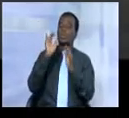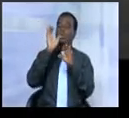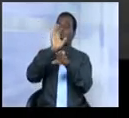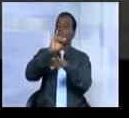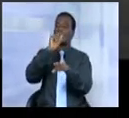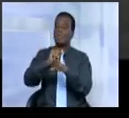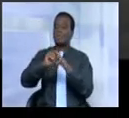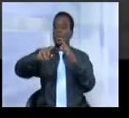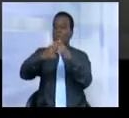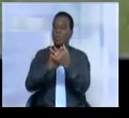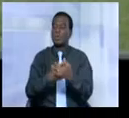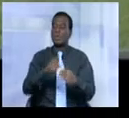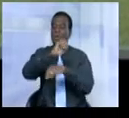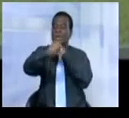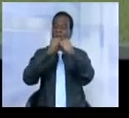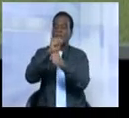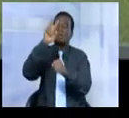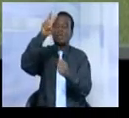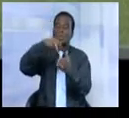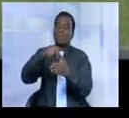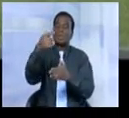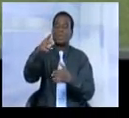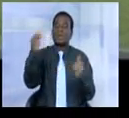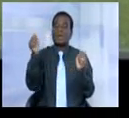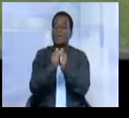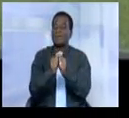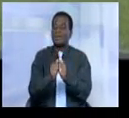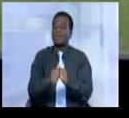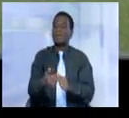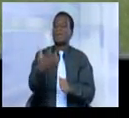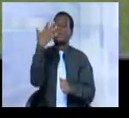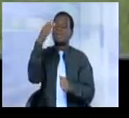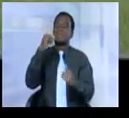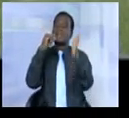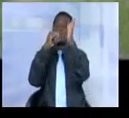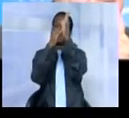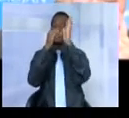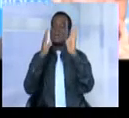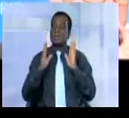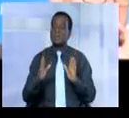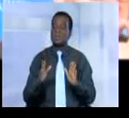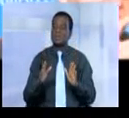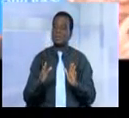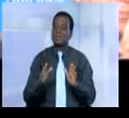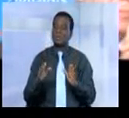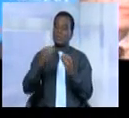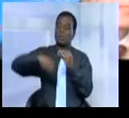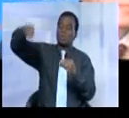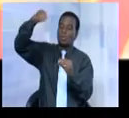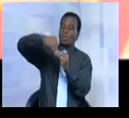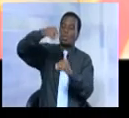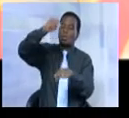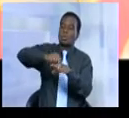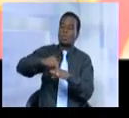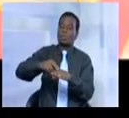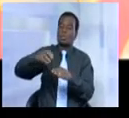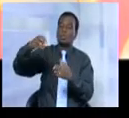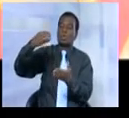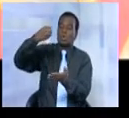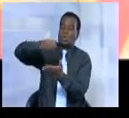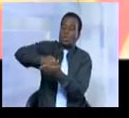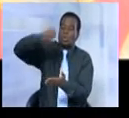amorce l'année 2014 avec 5 indicateurs majeurs sur son tableau de bord. L'augmentation du capital de 25